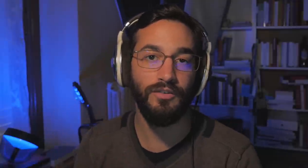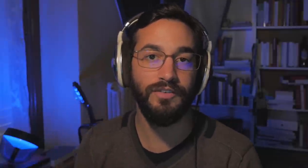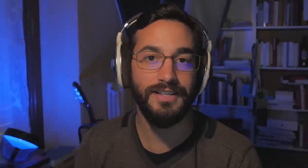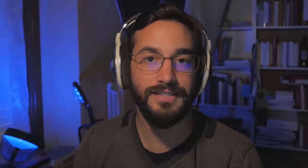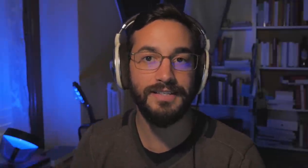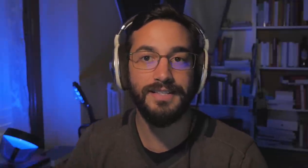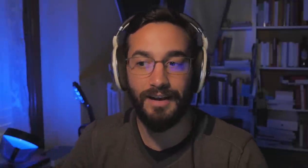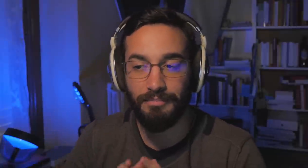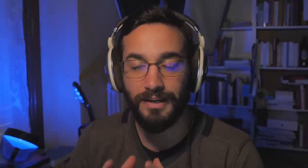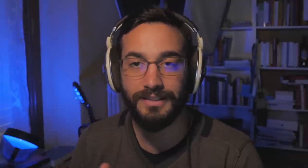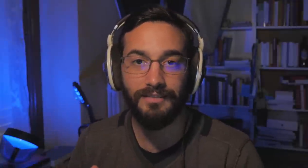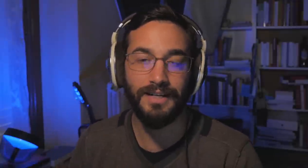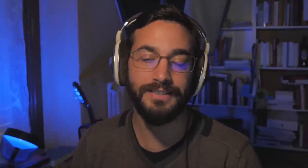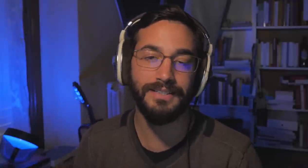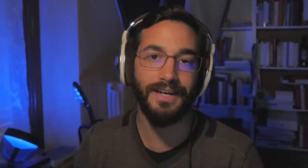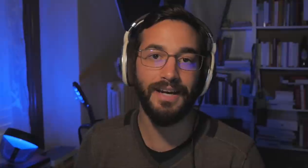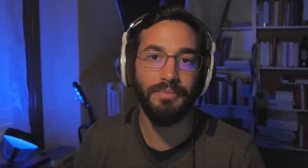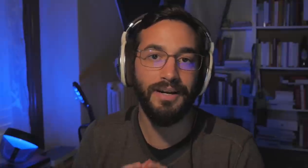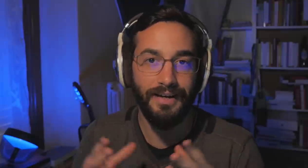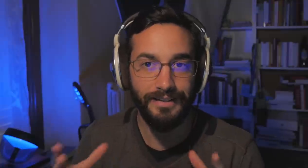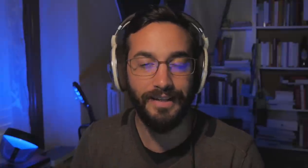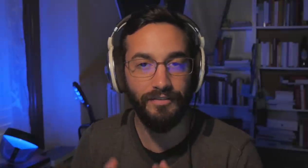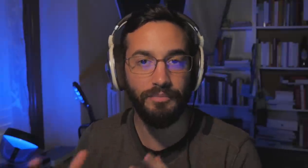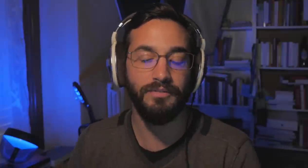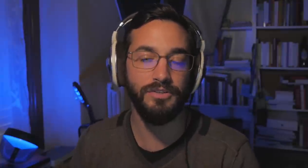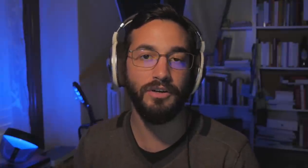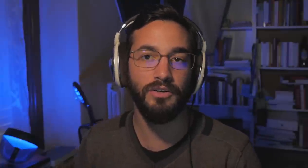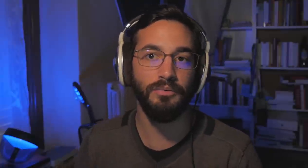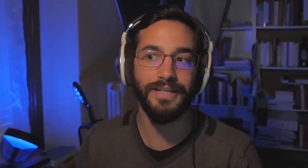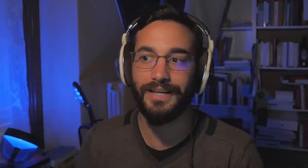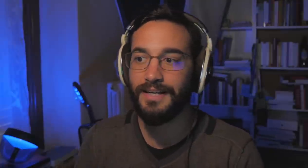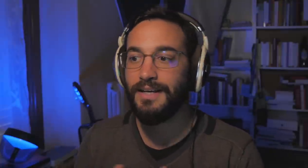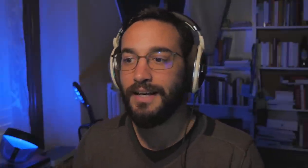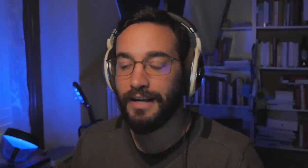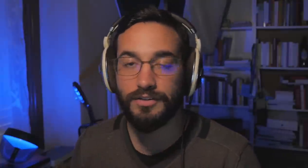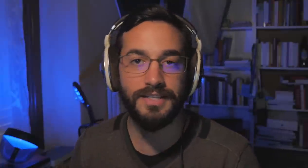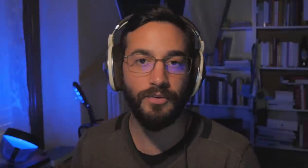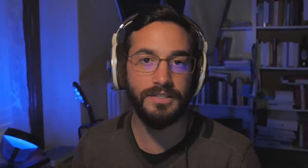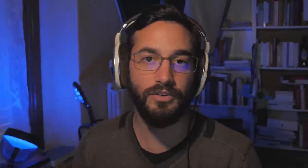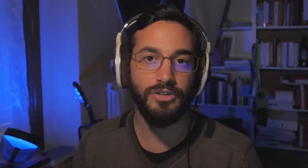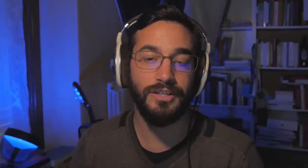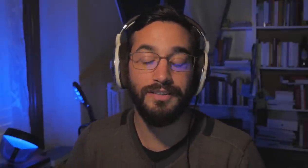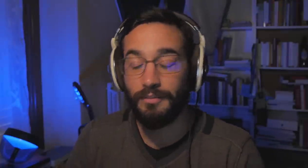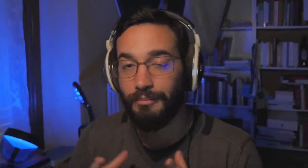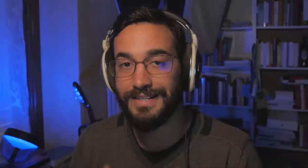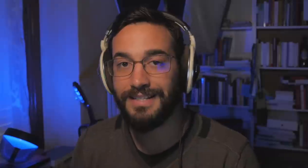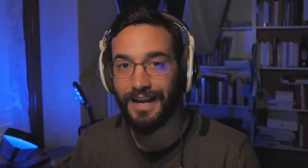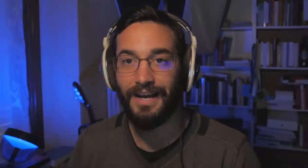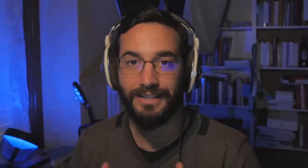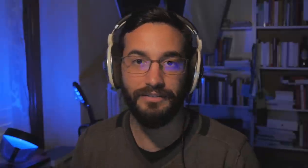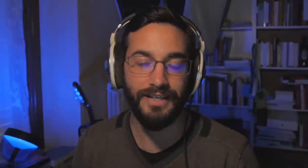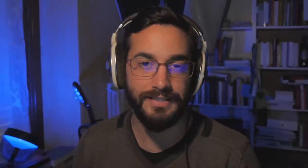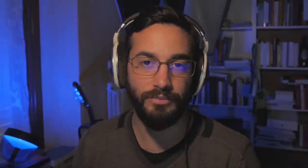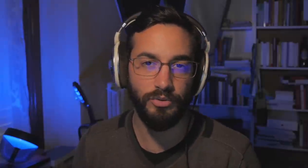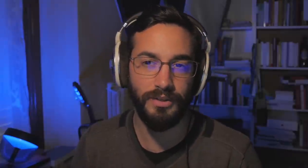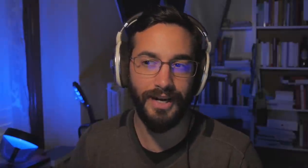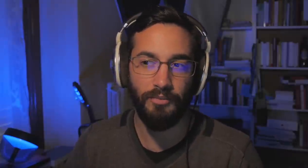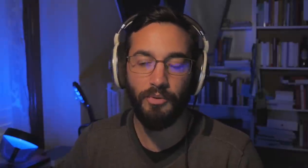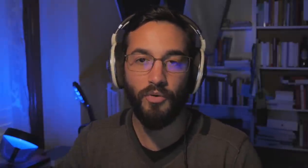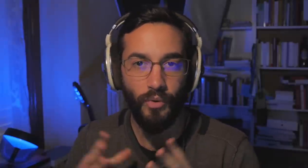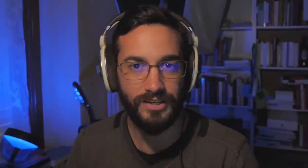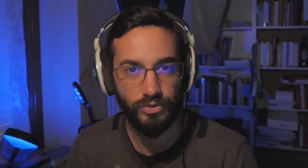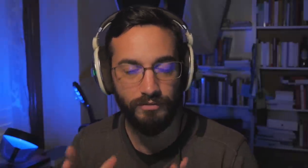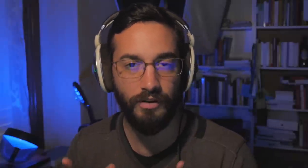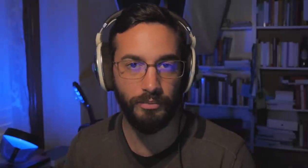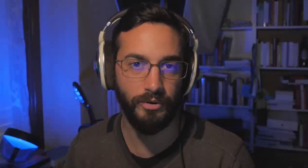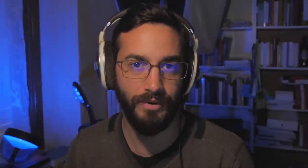sta in una conferenza stampa davanti a Draghi a parlare di idee e previsioni economiche e non sa questi concetti basilari di finanza pubblica.